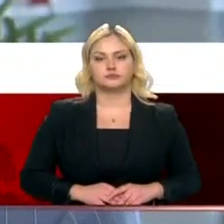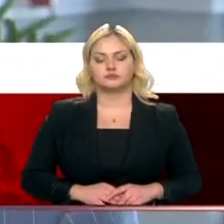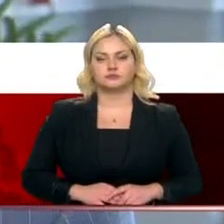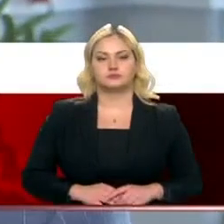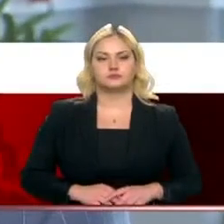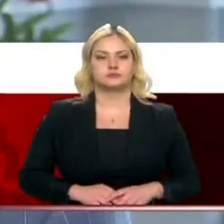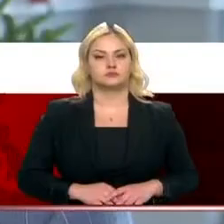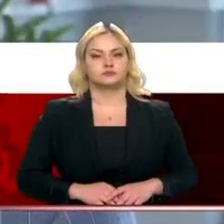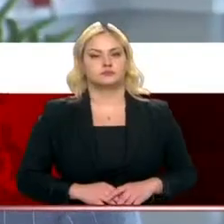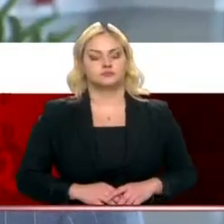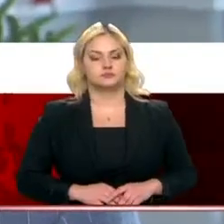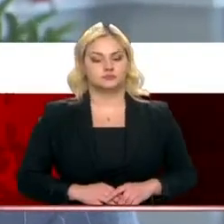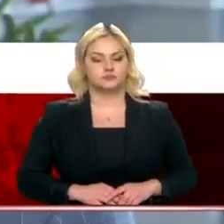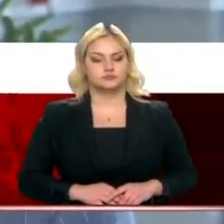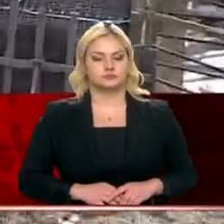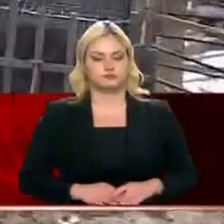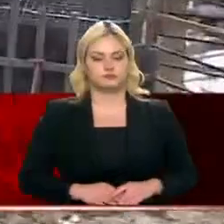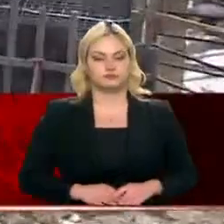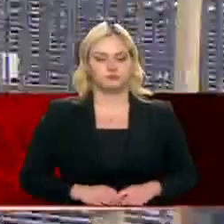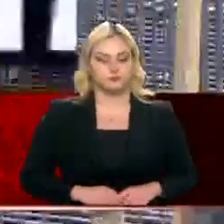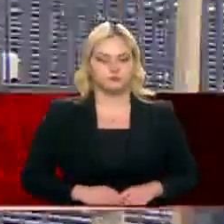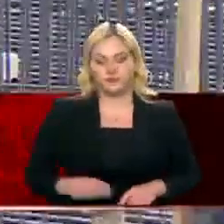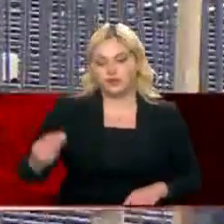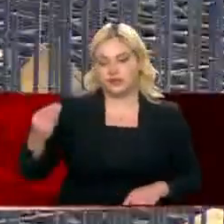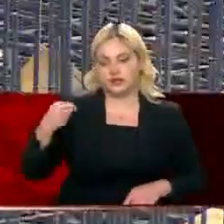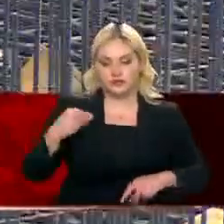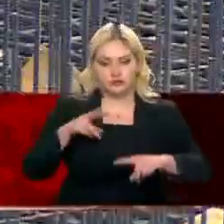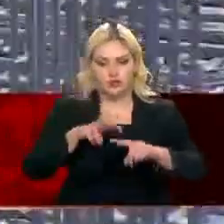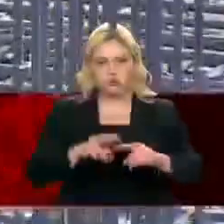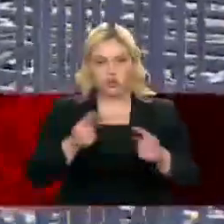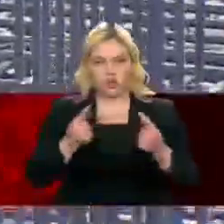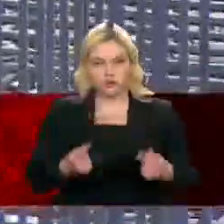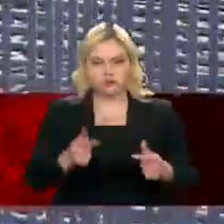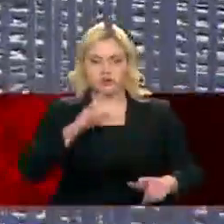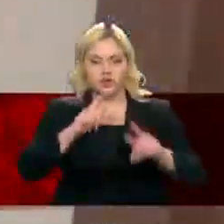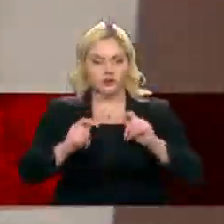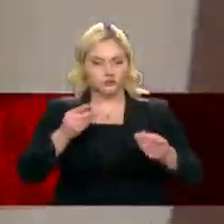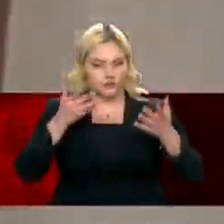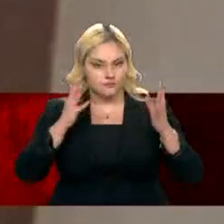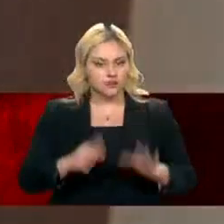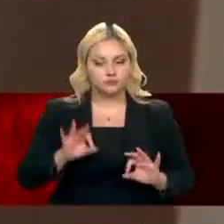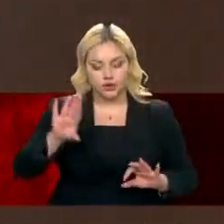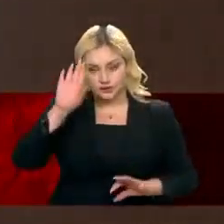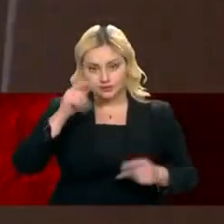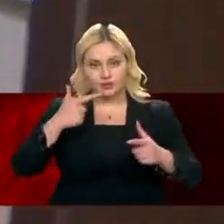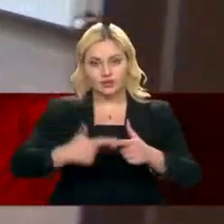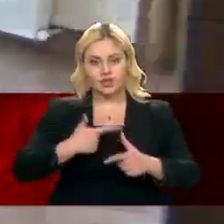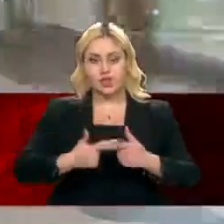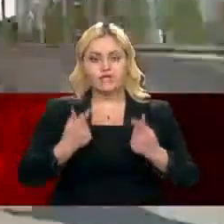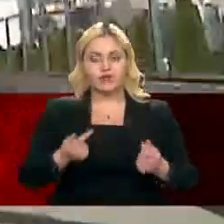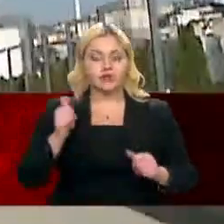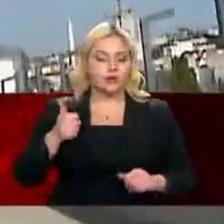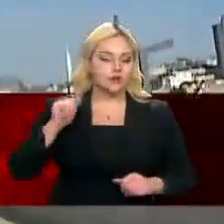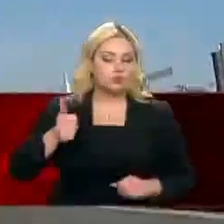İhtiyacın altında konut üretimi söz konusu. Yeni konut az, talep çok fazla. Hal böyle olunca da İstanbul'da kira fiyatları her geçen